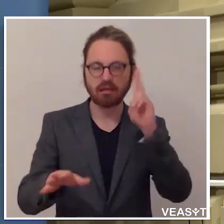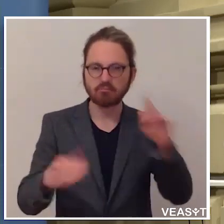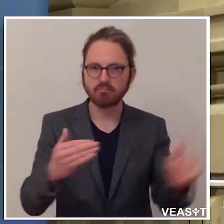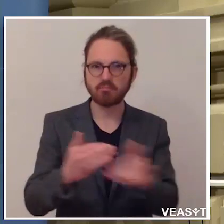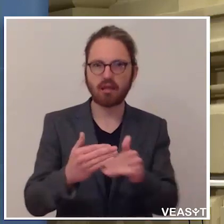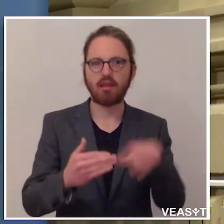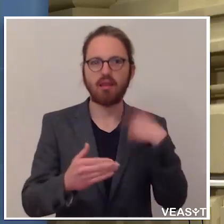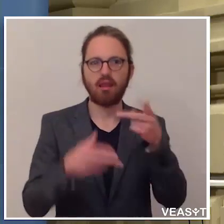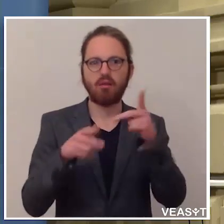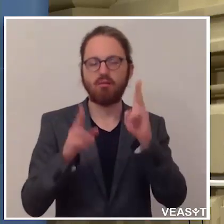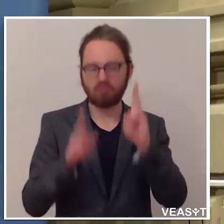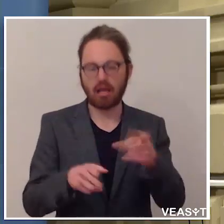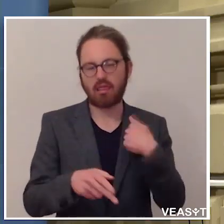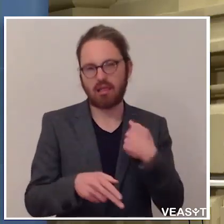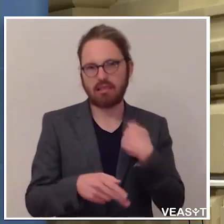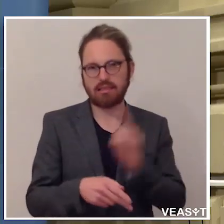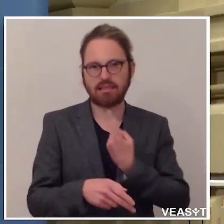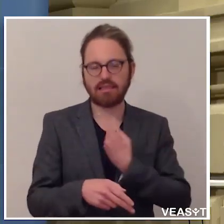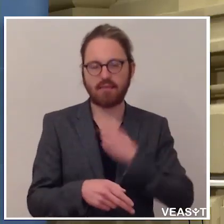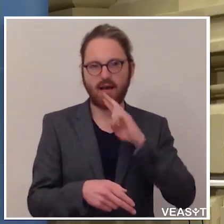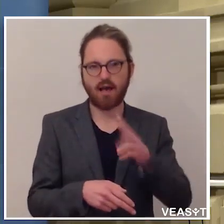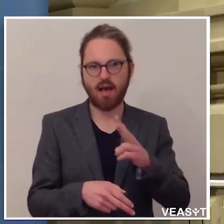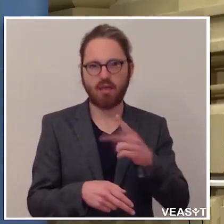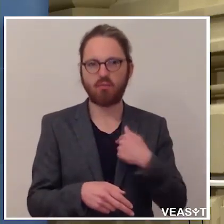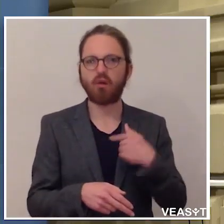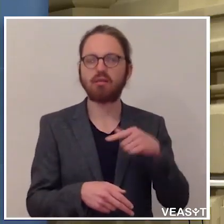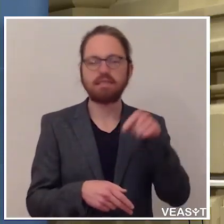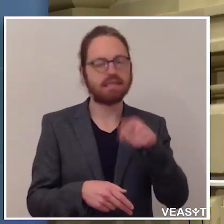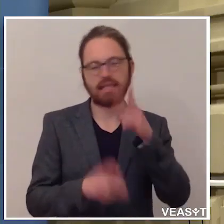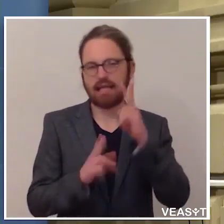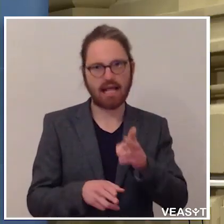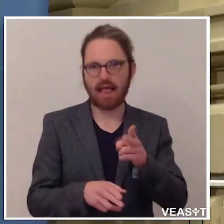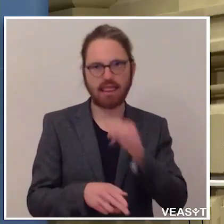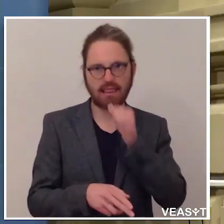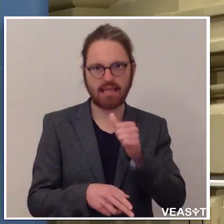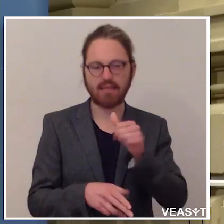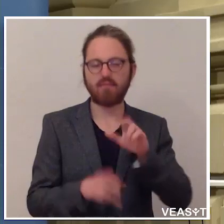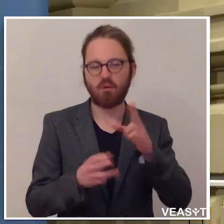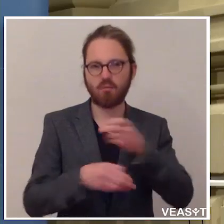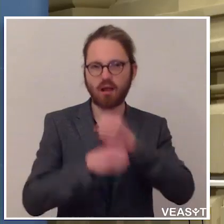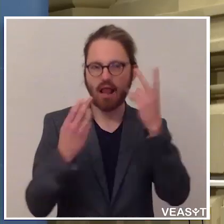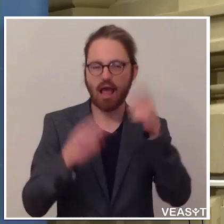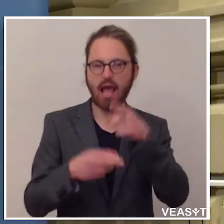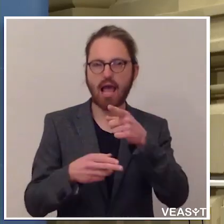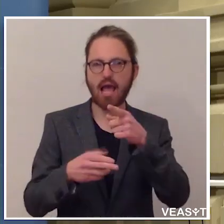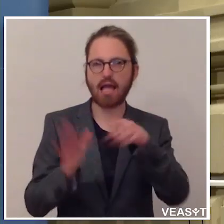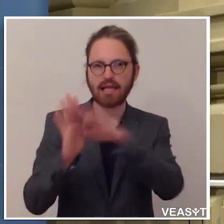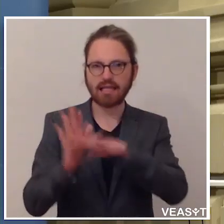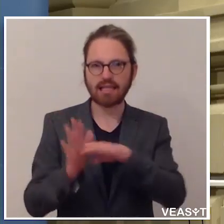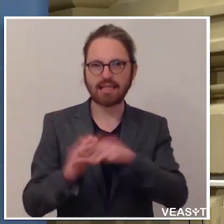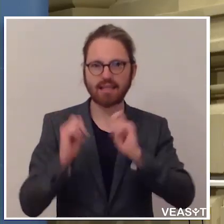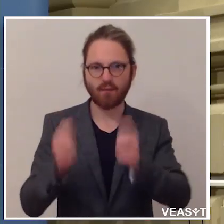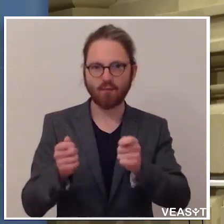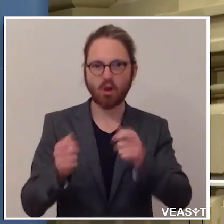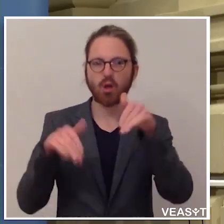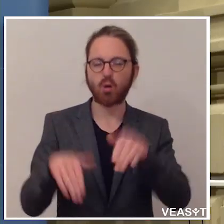geben, das können wir nicht, weil natürlich der Gesetzentwurf zuerst an die Mitglieder des Landtages gehen soll, an